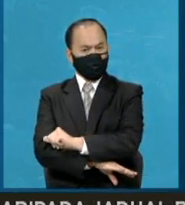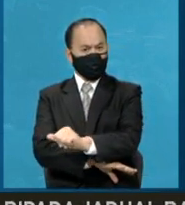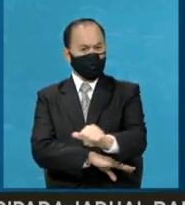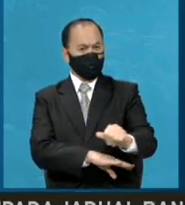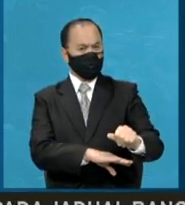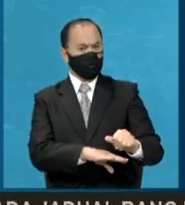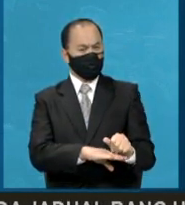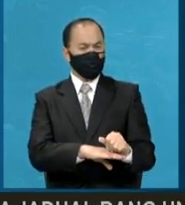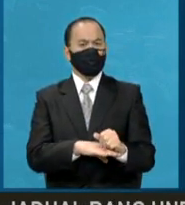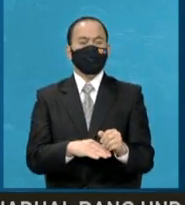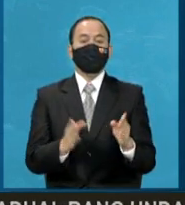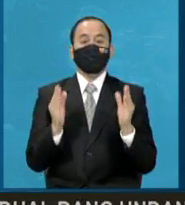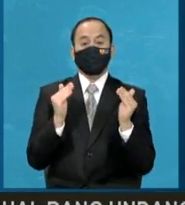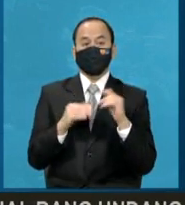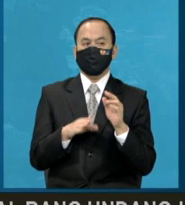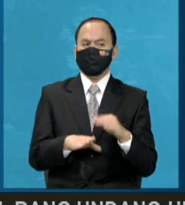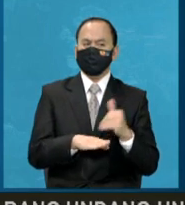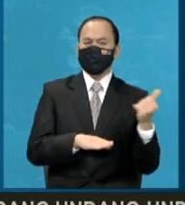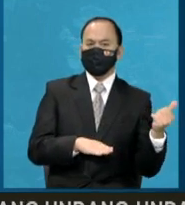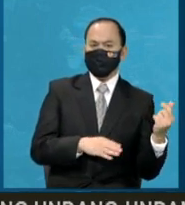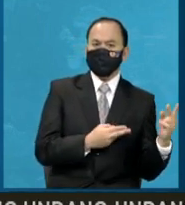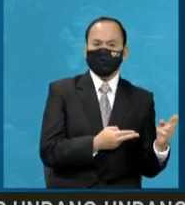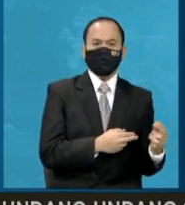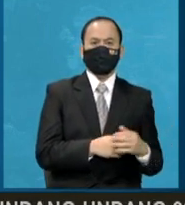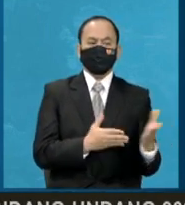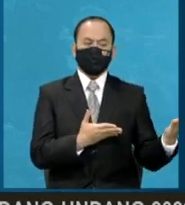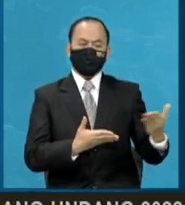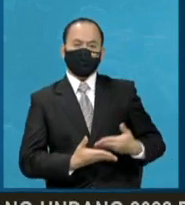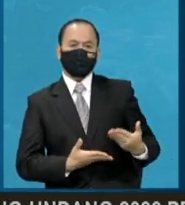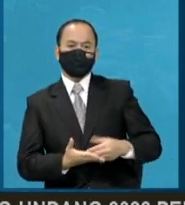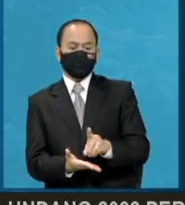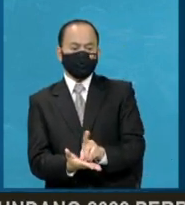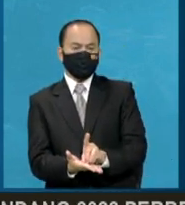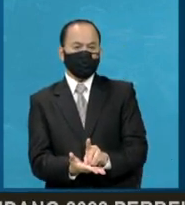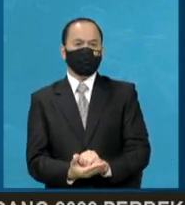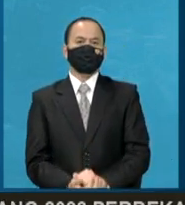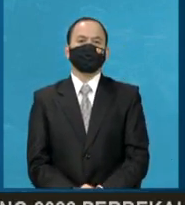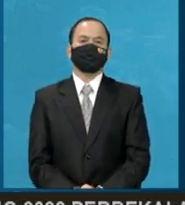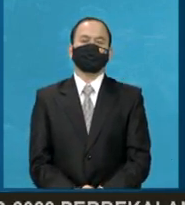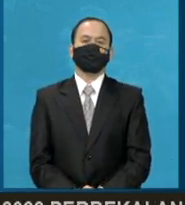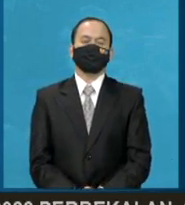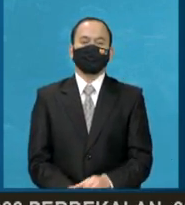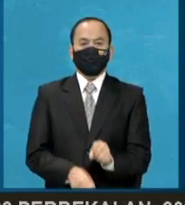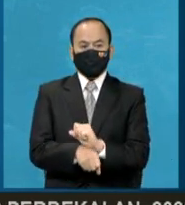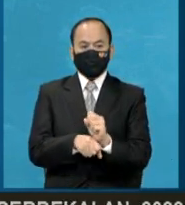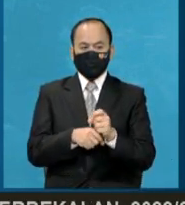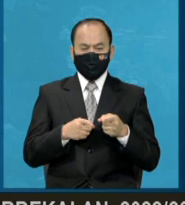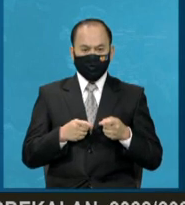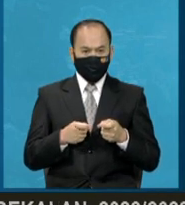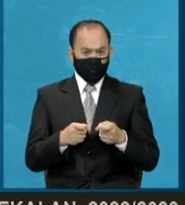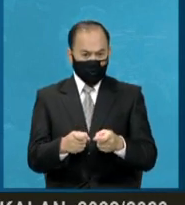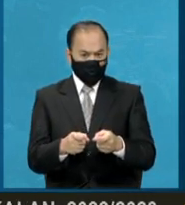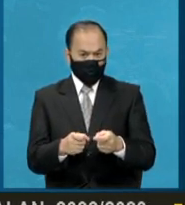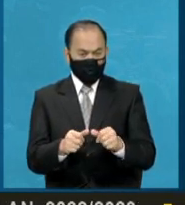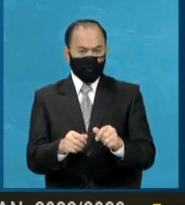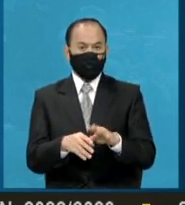Negara Jiran secara haram untuk mendapatkan bekalan dada dalam operasi susulan yang dijalankan